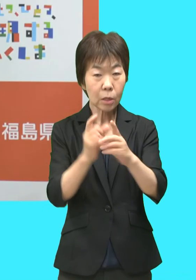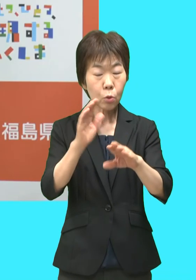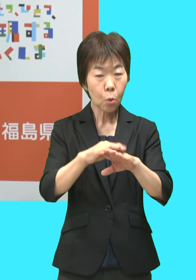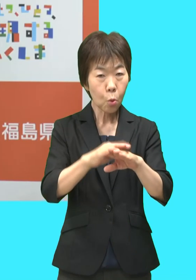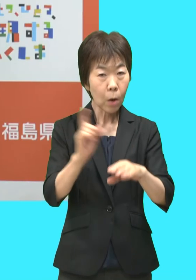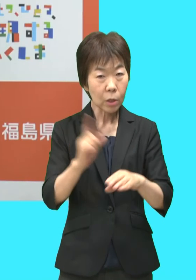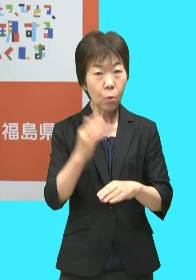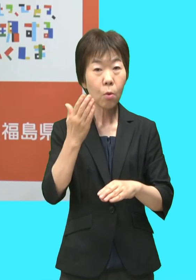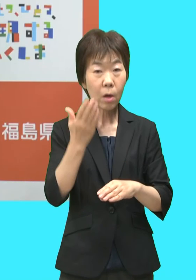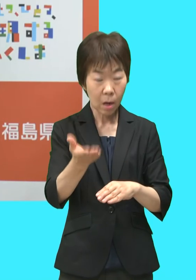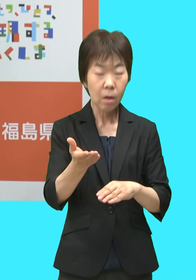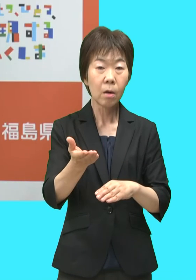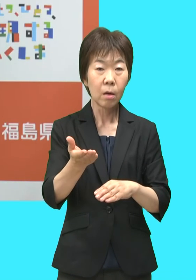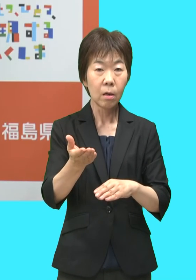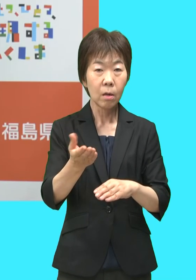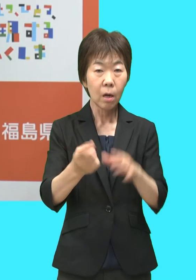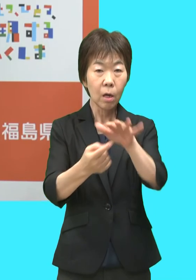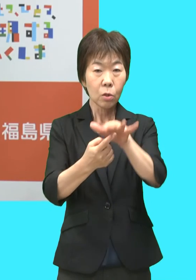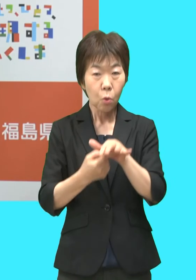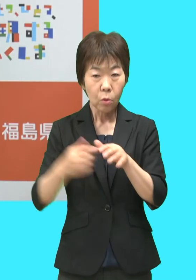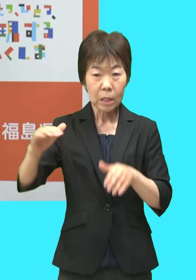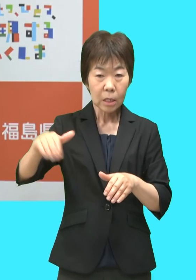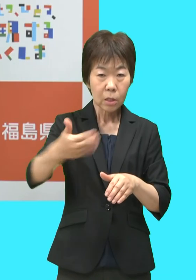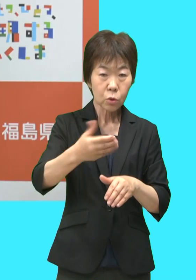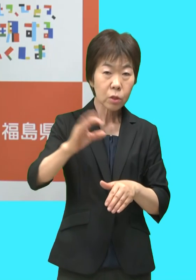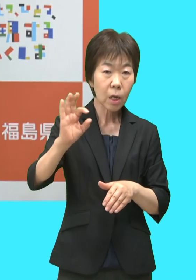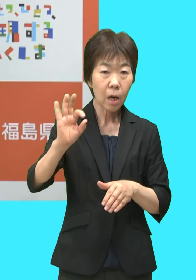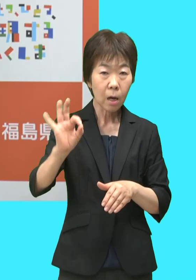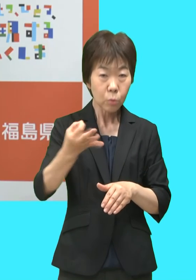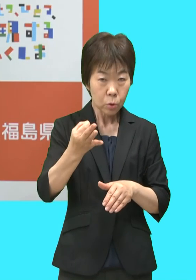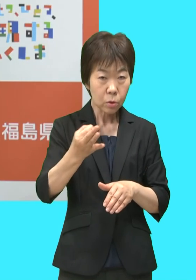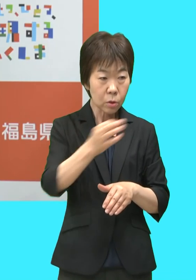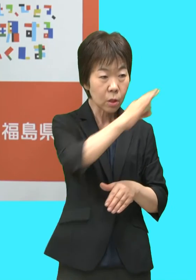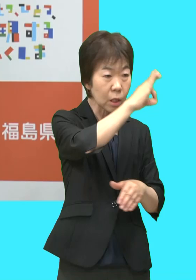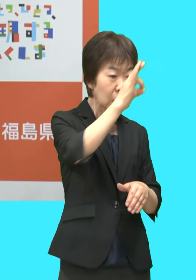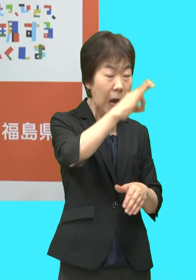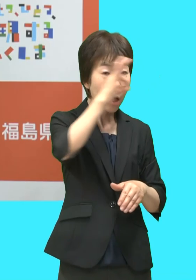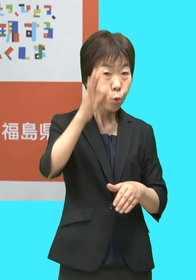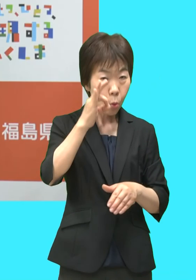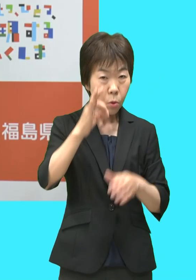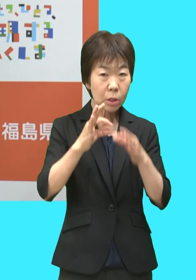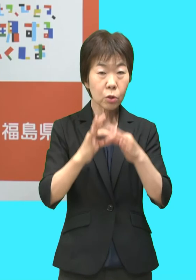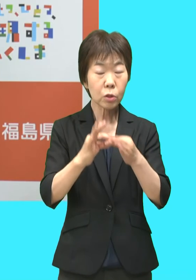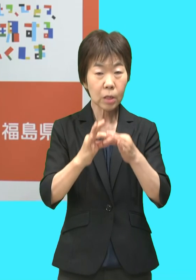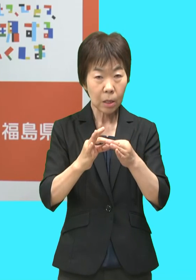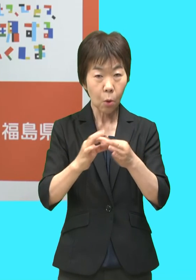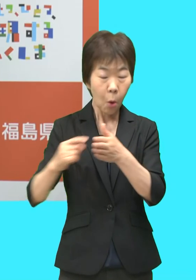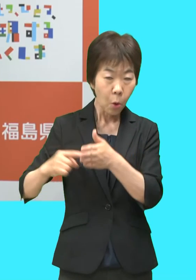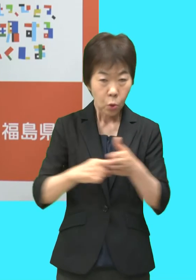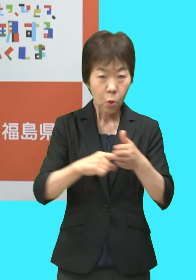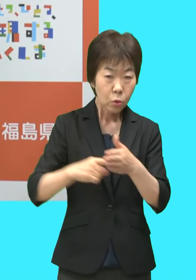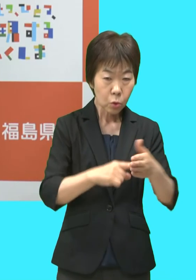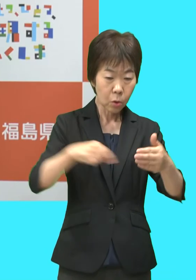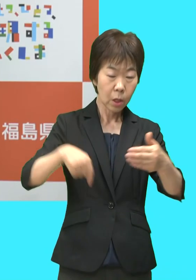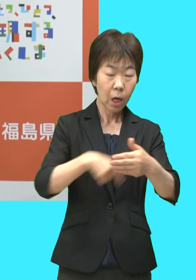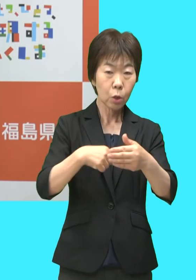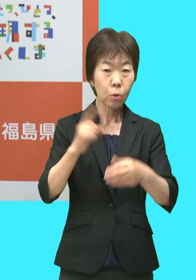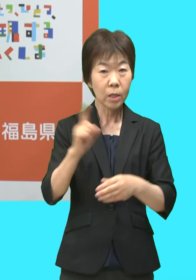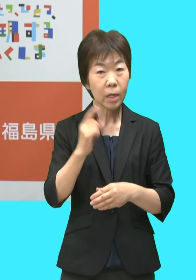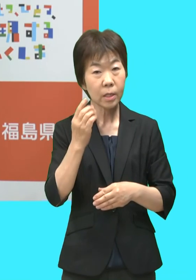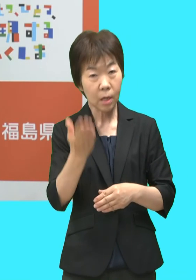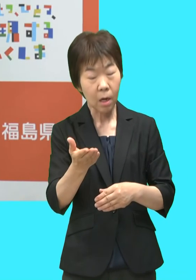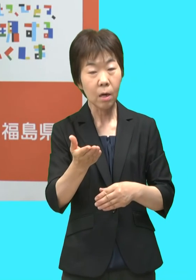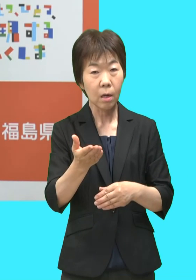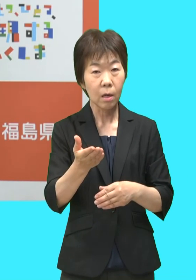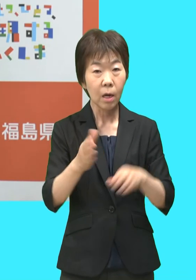のか、あるいは農林水産物観光についてどういった努力を行ってきたのか、そして